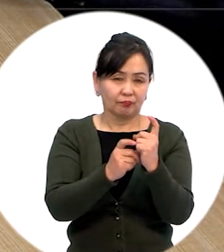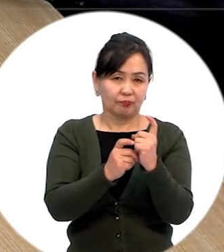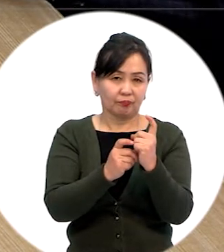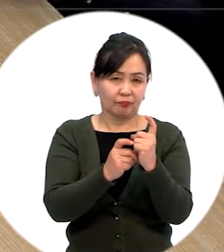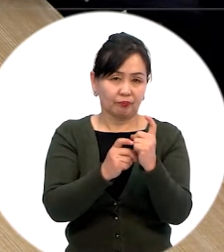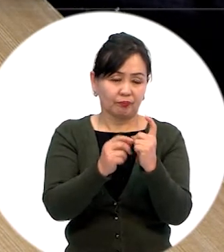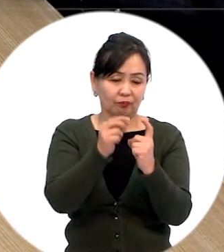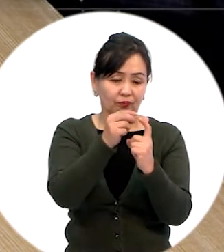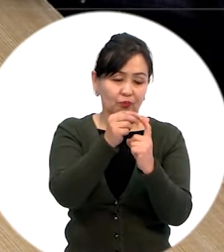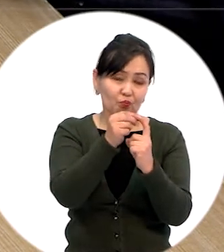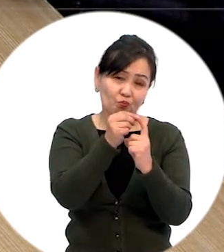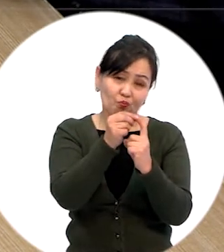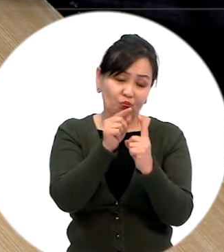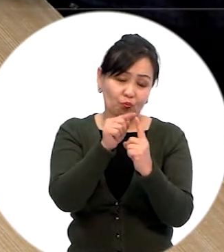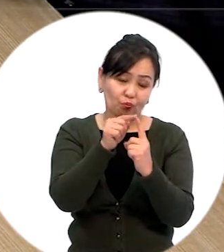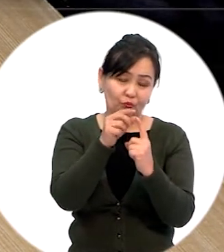За үзүүр нь ялгүй.